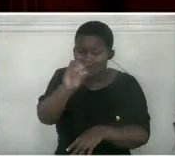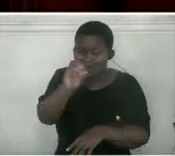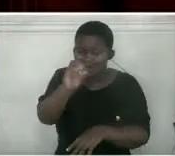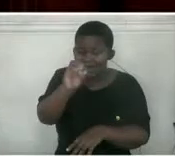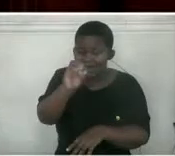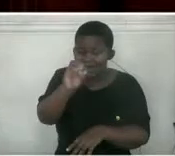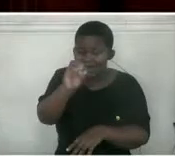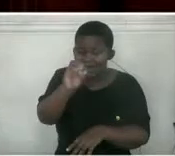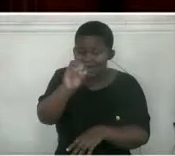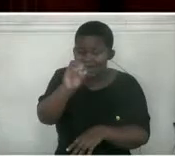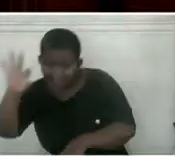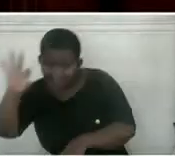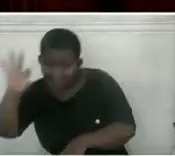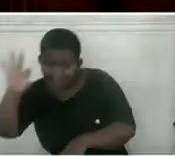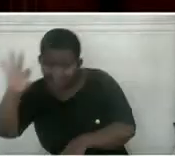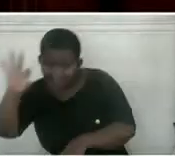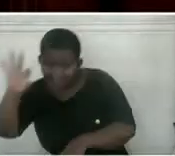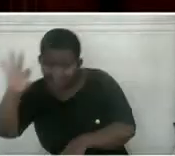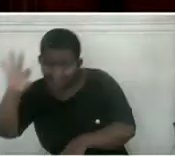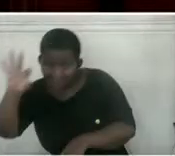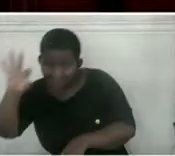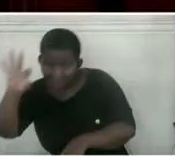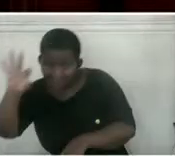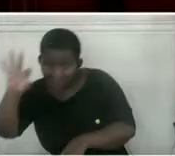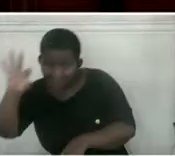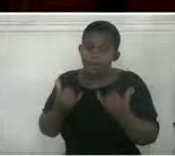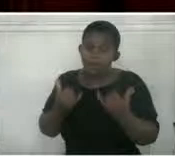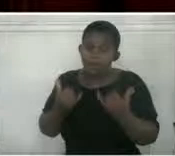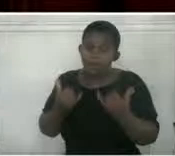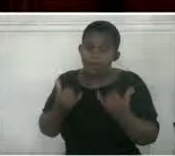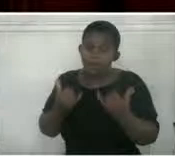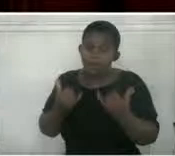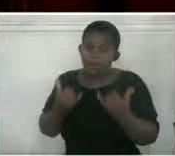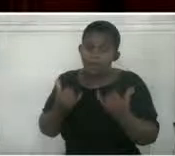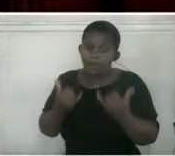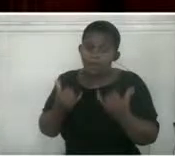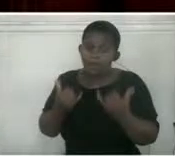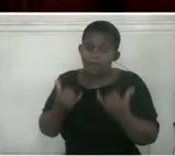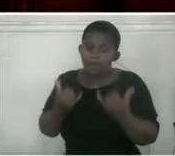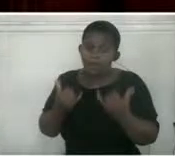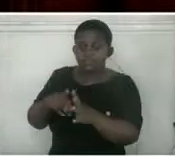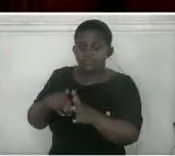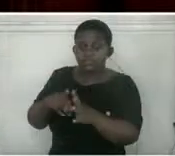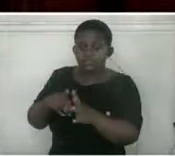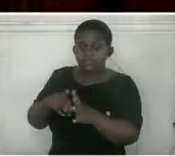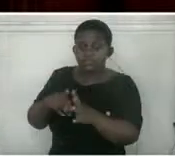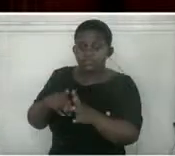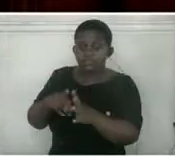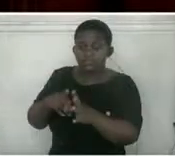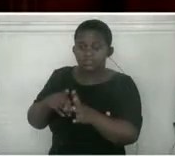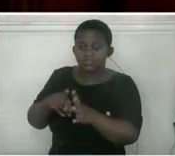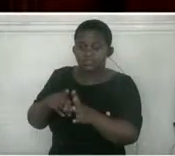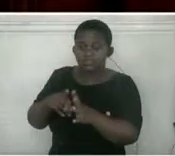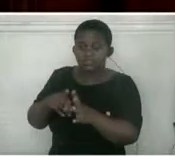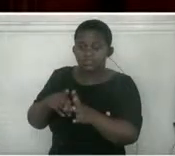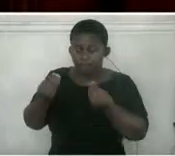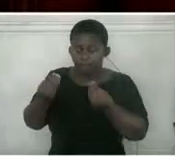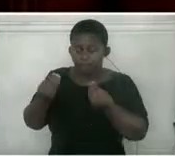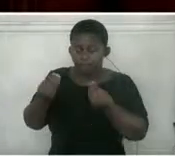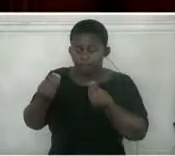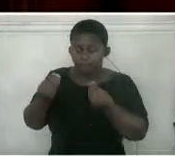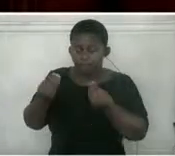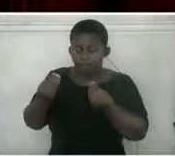304,913. Ngokumanje ingxenye yabo isiqalile ukuthola imishini nezinto